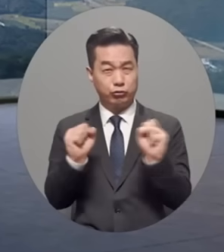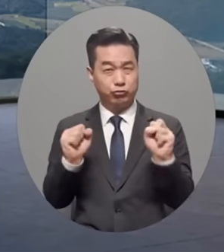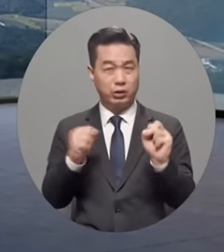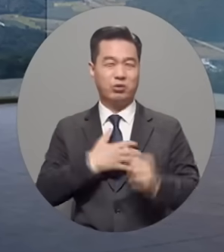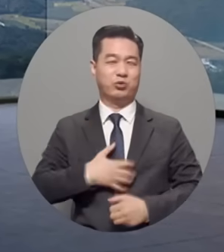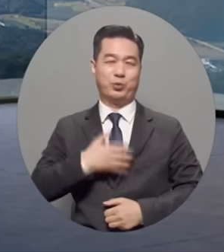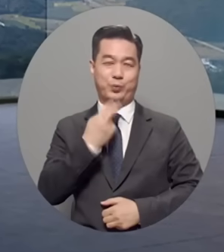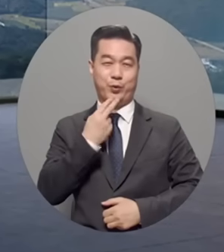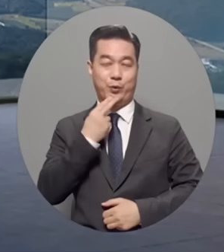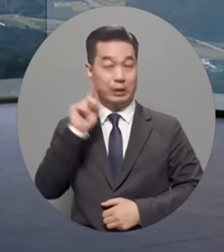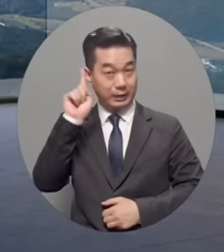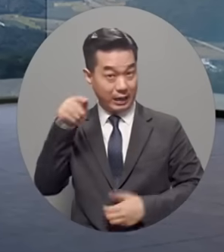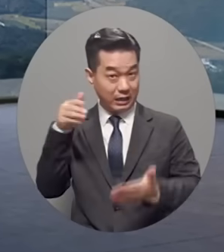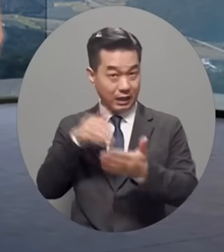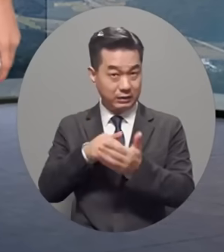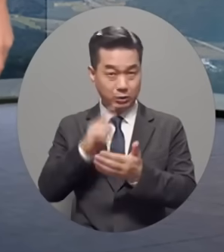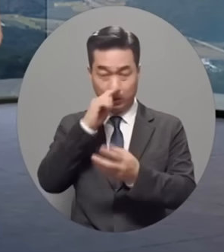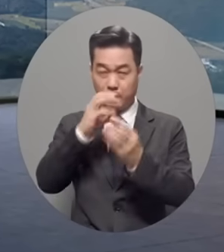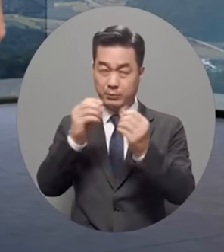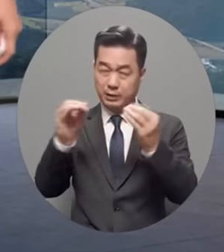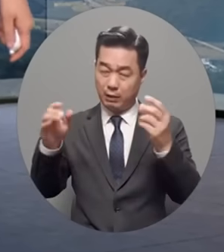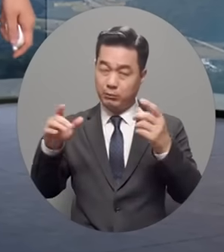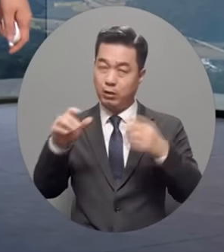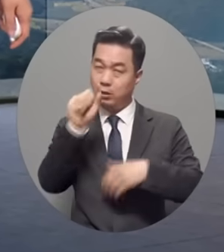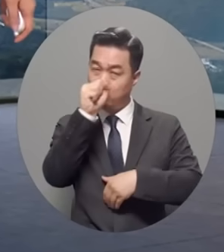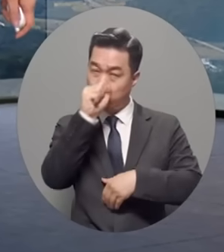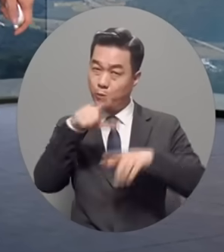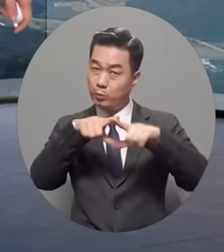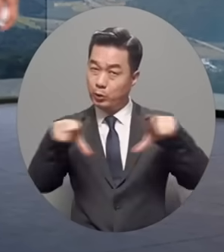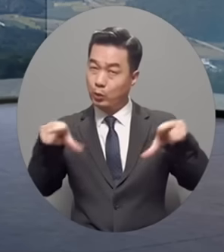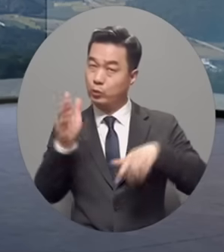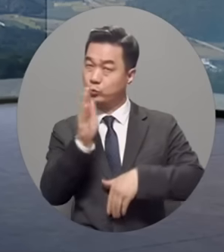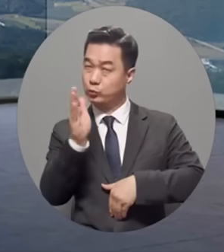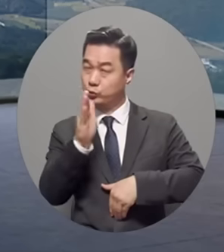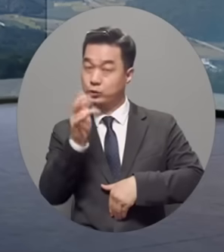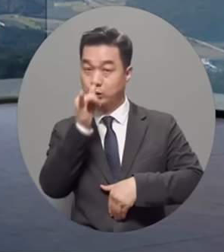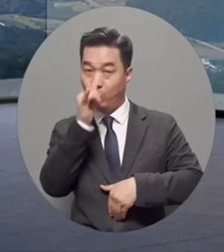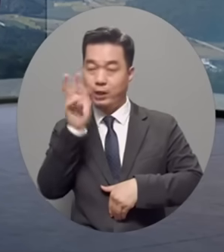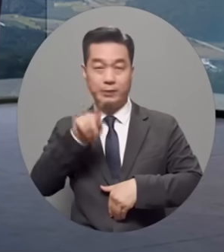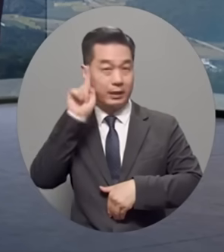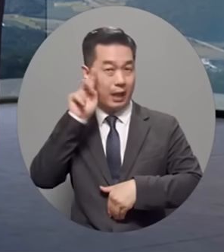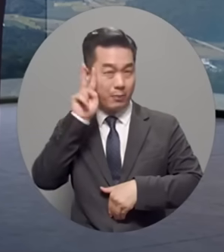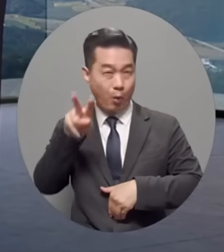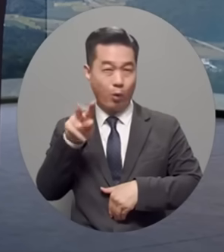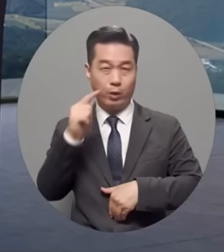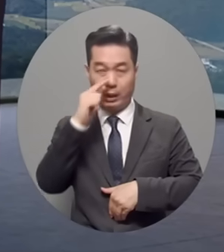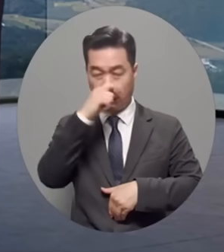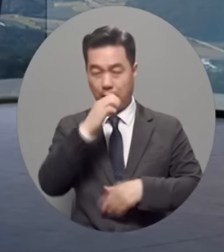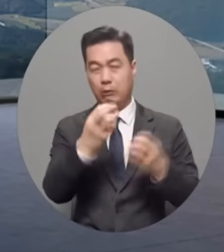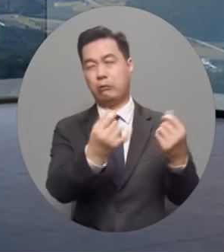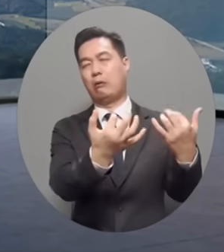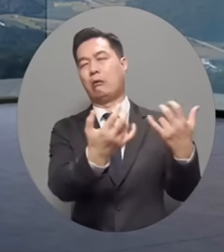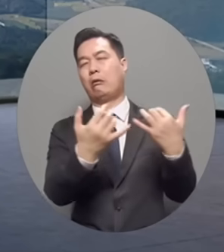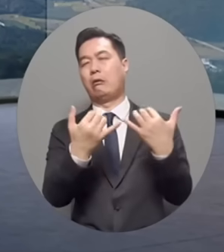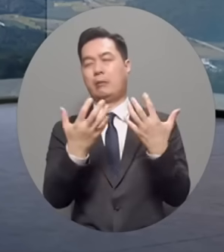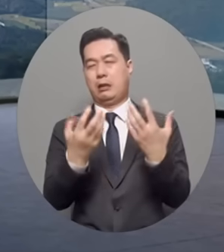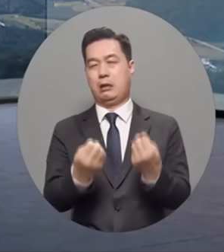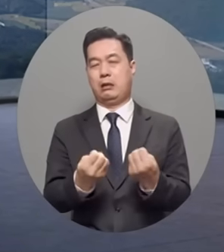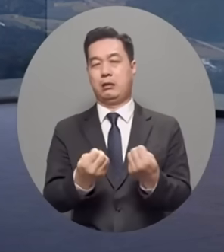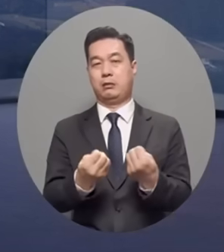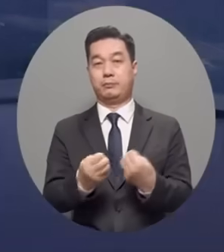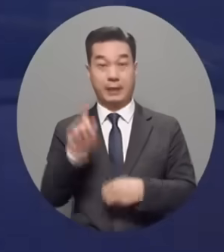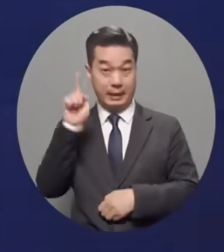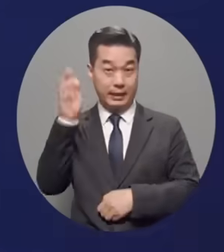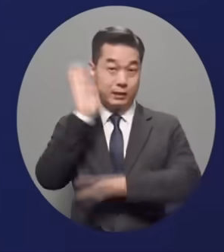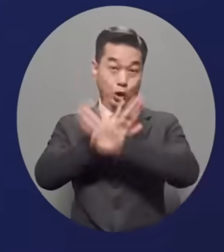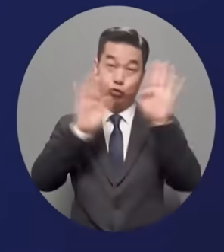내일까지도 미세먼지 농도가 좋음에서 보통 수준을 유지하겠는데요. 다만 모레는 공기가 탁해질 것으로 보입니다. 내일 전국의 하늘이